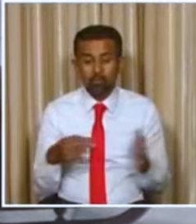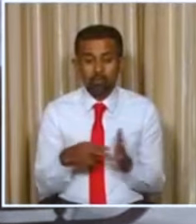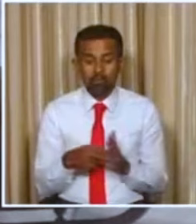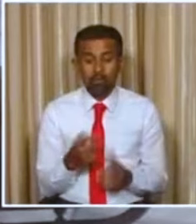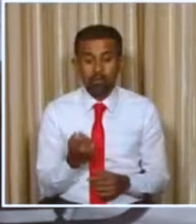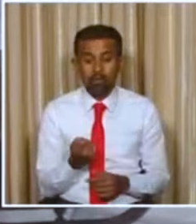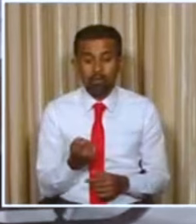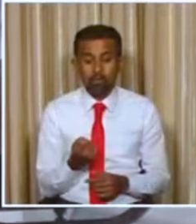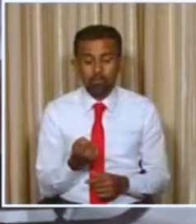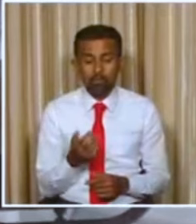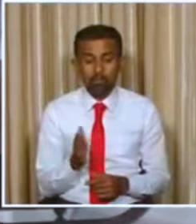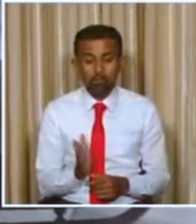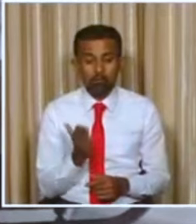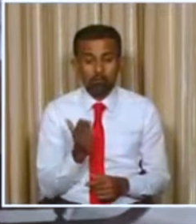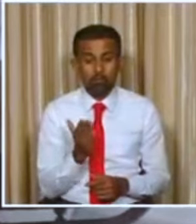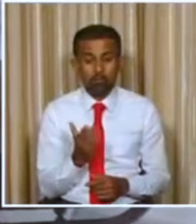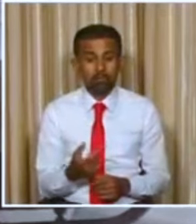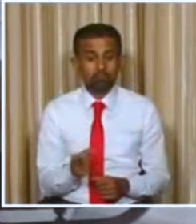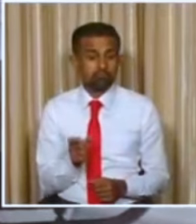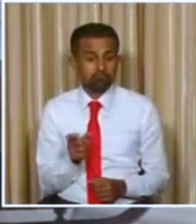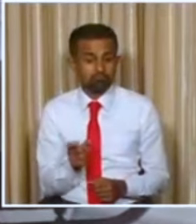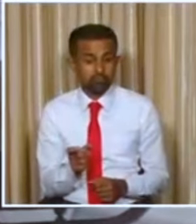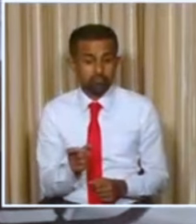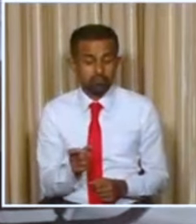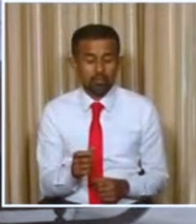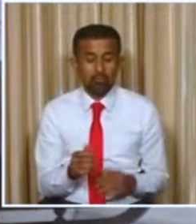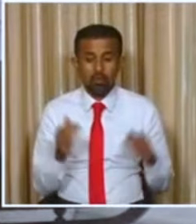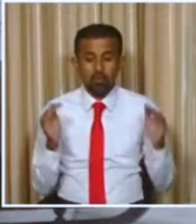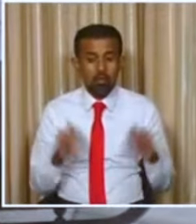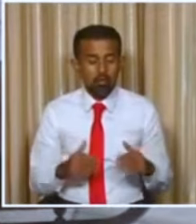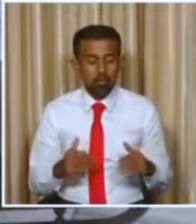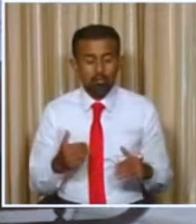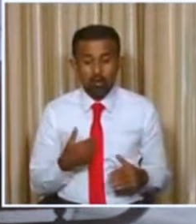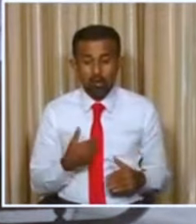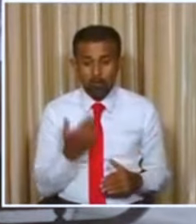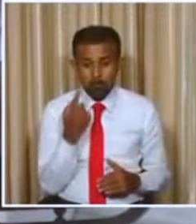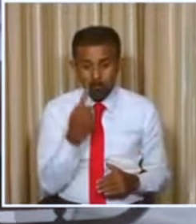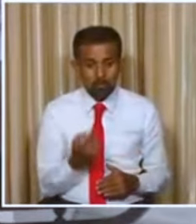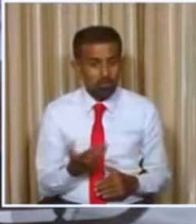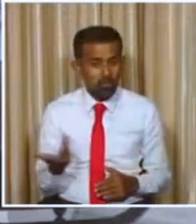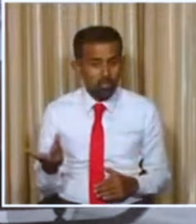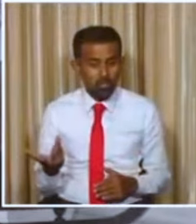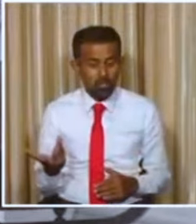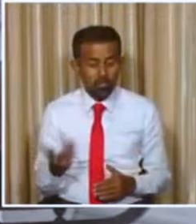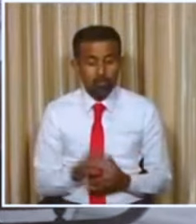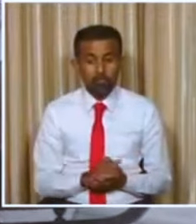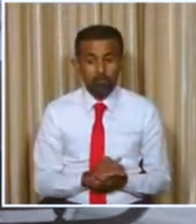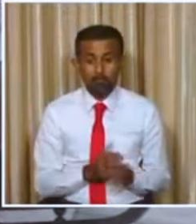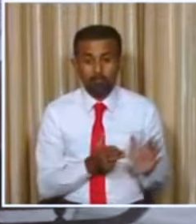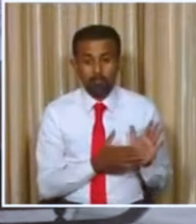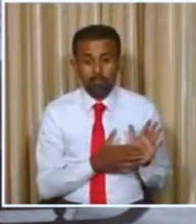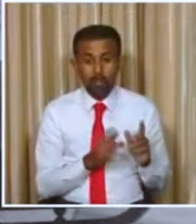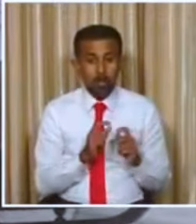எங்களுடைய குடிப்பெரம்பலை மாற்றியமைப்பதற்கான வேலை திட்டங்கள் தீவிரமடைந்து கொண்டிருக்கின்றது. மட்டக்களப்பு மாவட்டத்திலே மயிலத்தமடுவிலே இந்த சிங்கள